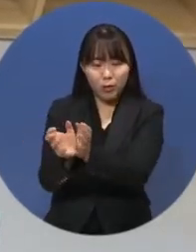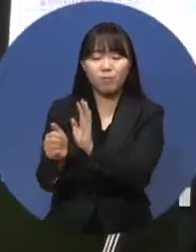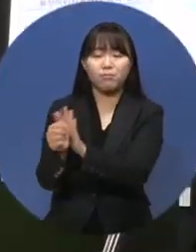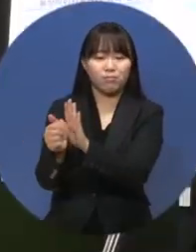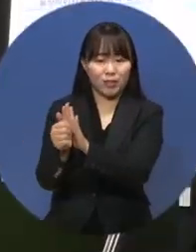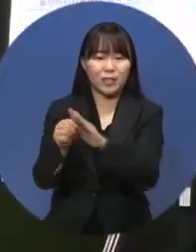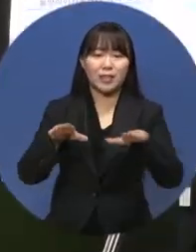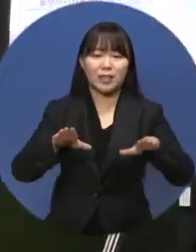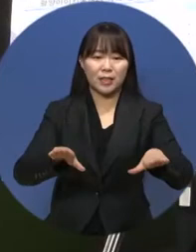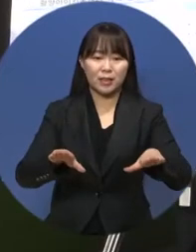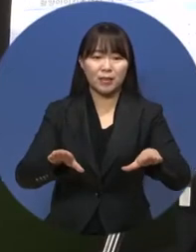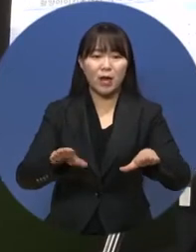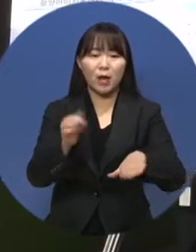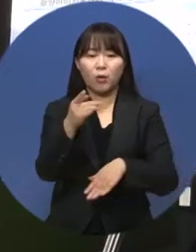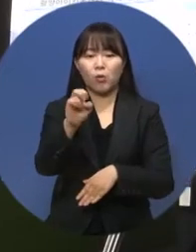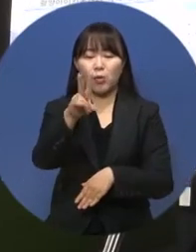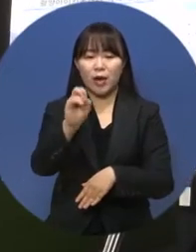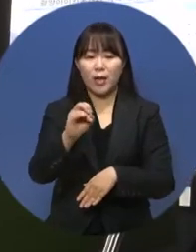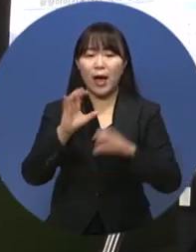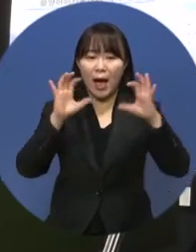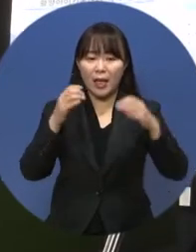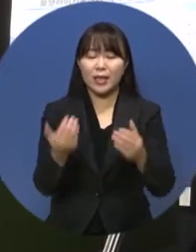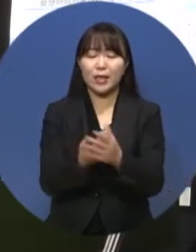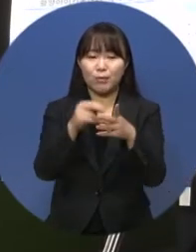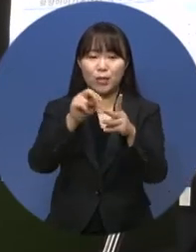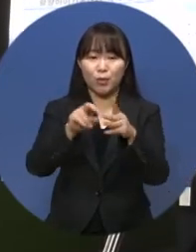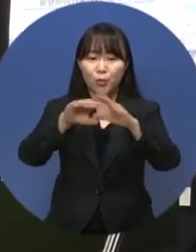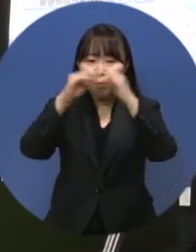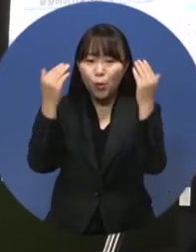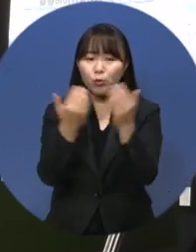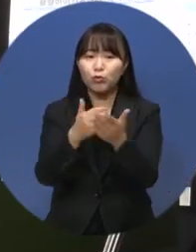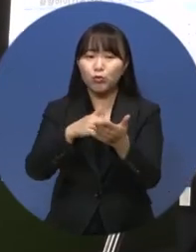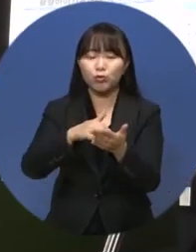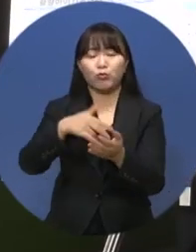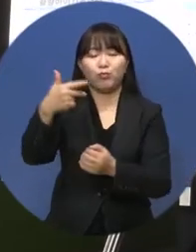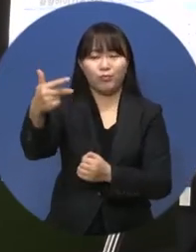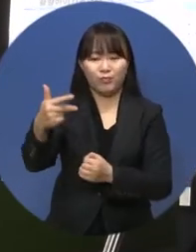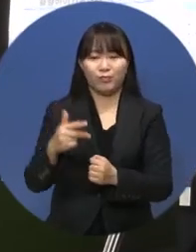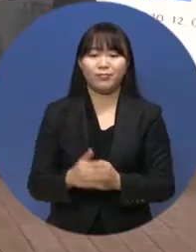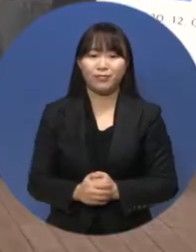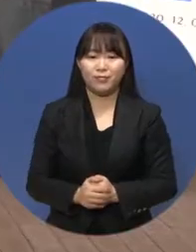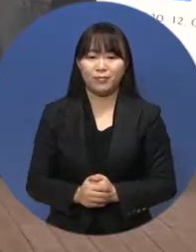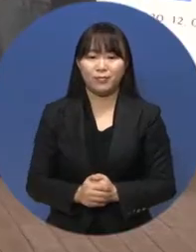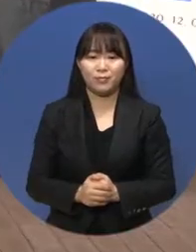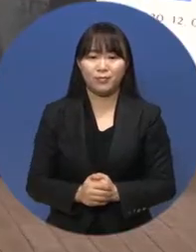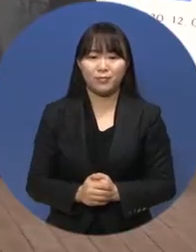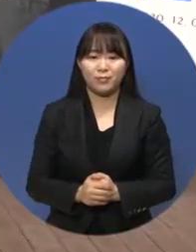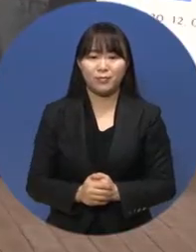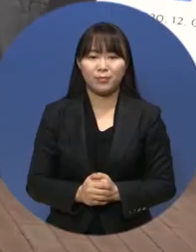지원받았으며, 현재 광양 아이 키움 센터는 모두 7곳이 운영 중에 있습니다.